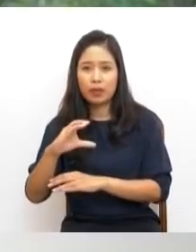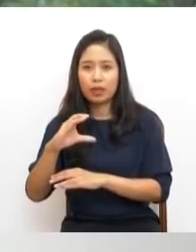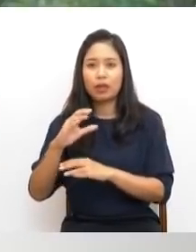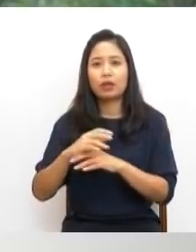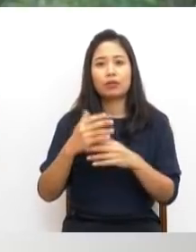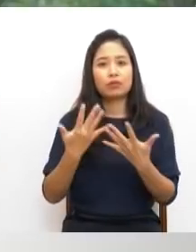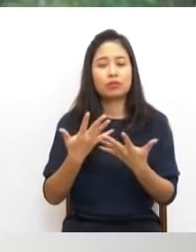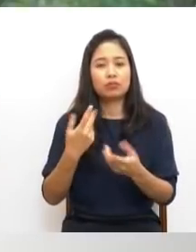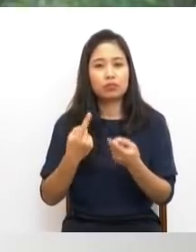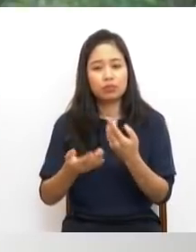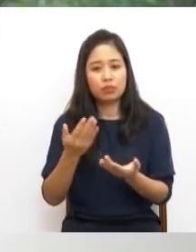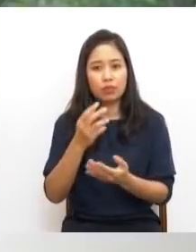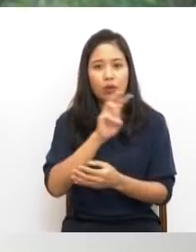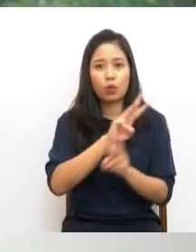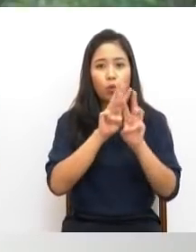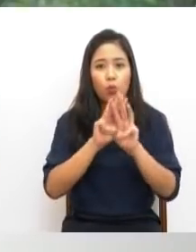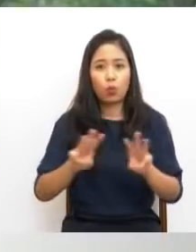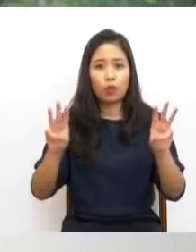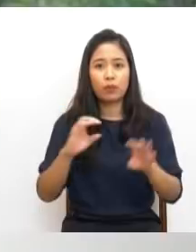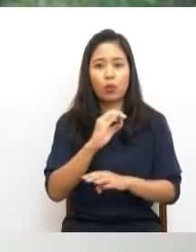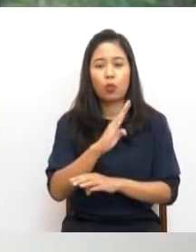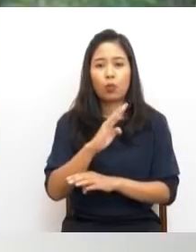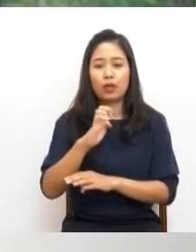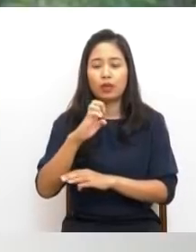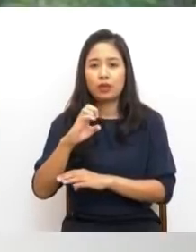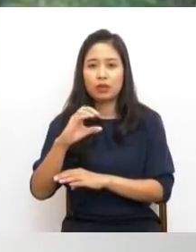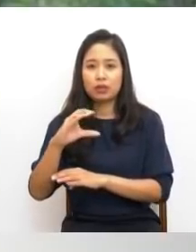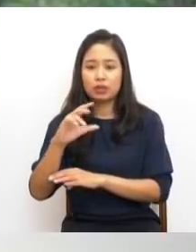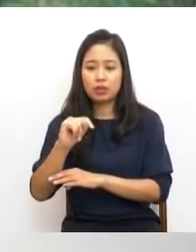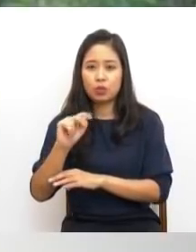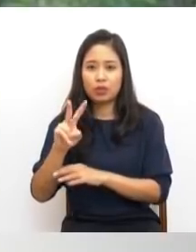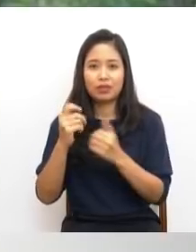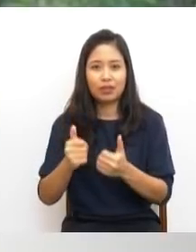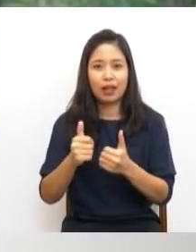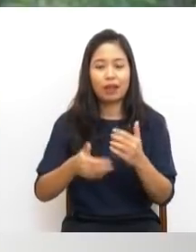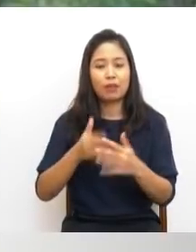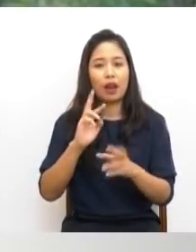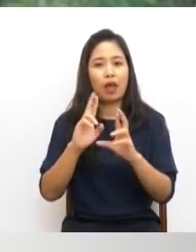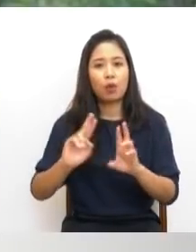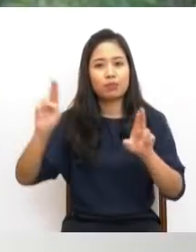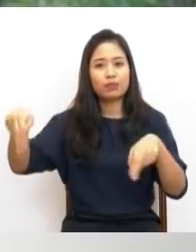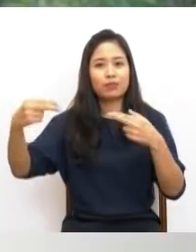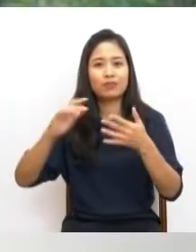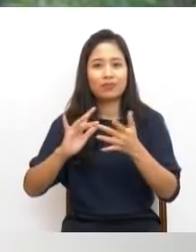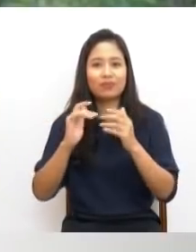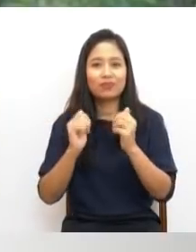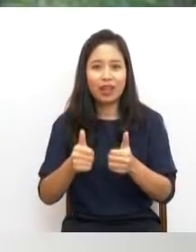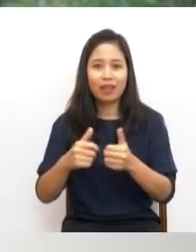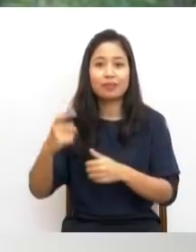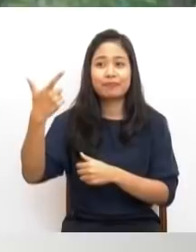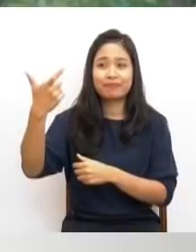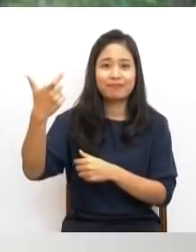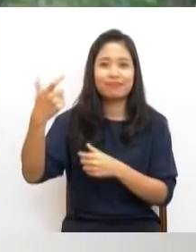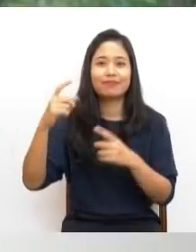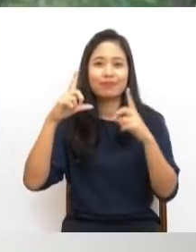channel ทาง www.obektv.tv นะคะแล้วก็ขณะรับชมผ่านระบบวิดีโอคอนเฟอเรนซ์ด้วยค่ะเซลฟี่รูปของท่านในขณะ